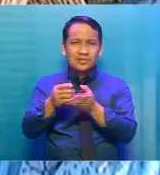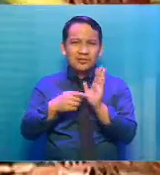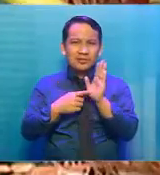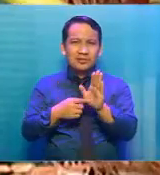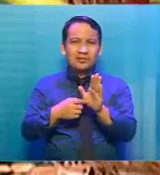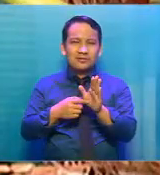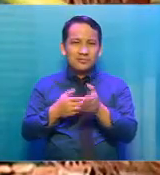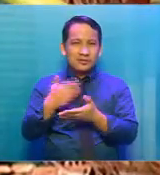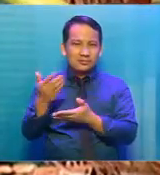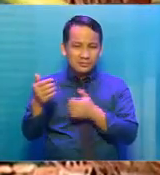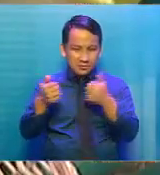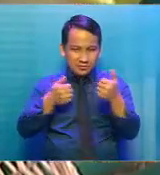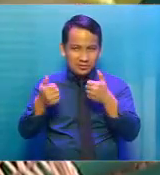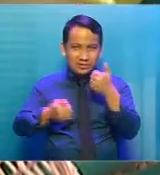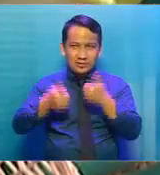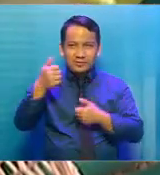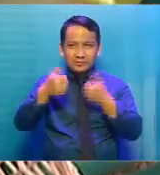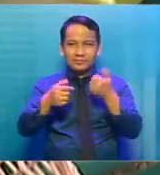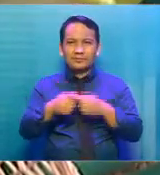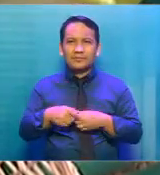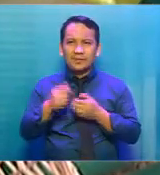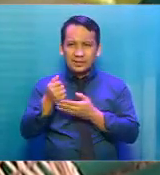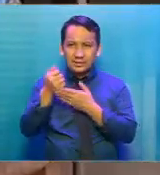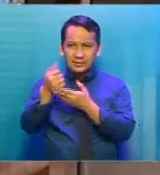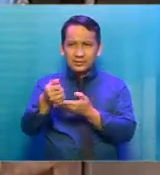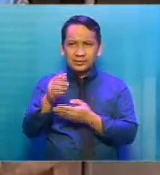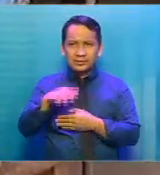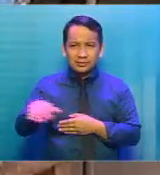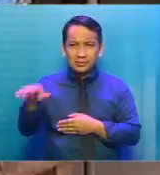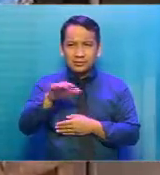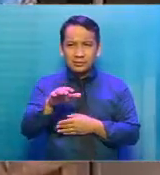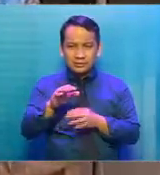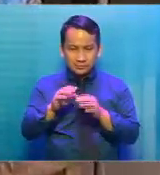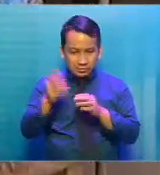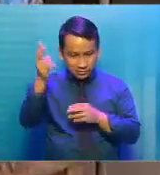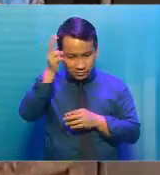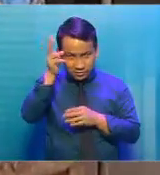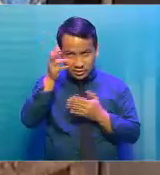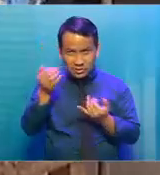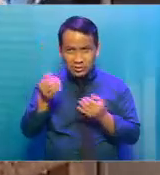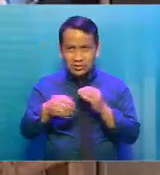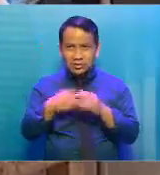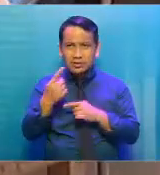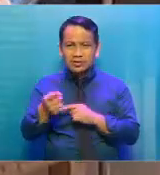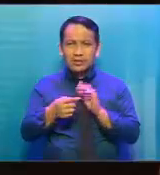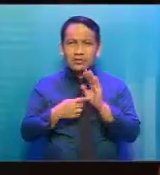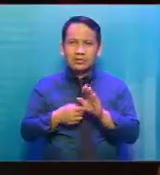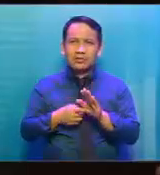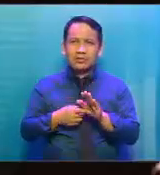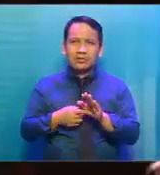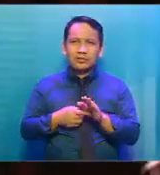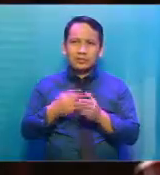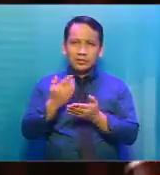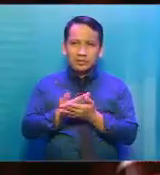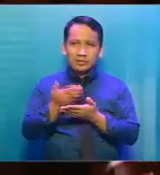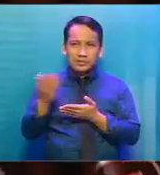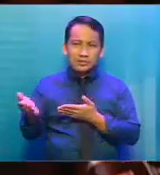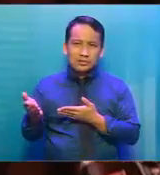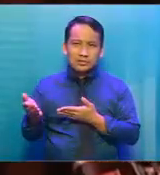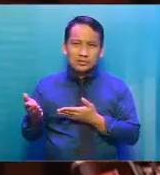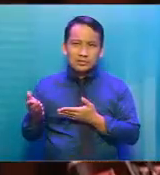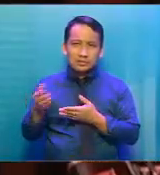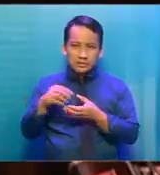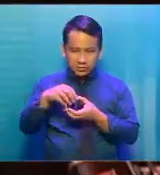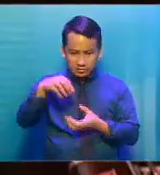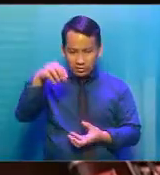para umangat sa kompetisyon. Tulong na rin daw niya ito sa mga magugulay ngayong pandemya. Practical. Pagka bumili sila ng